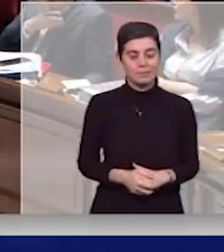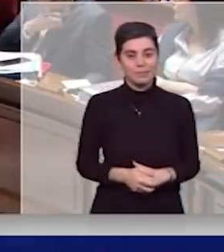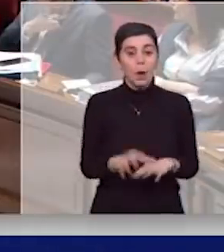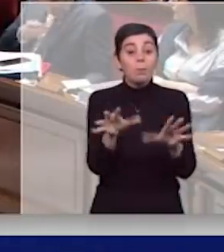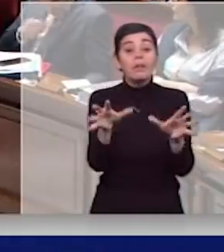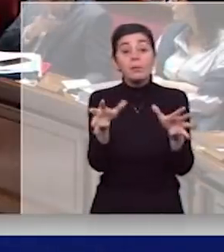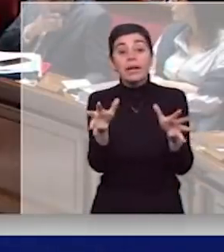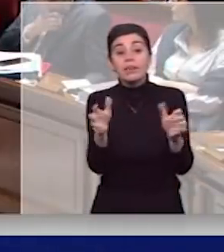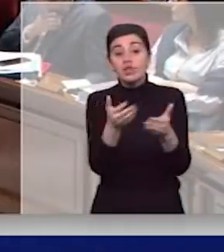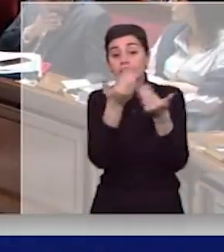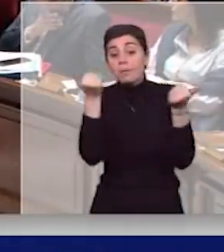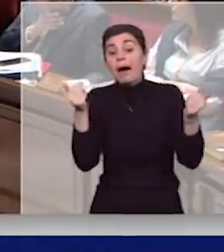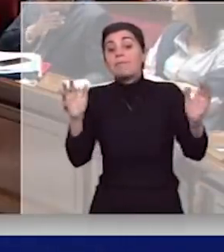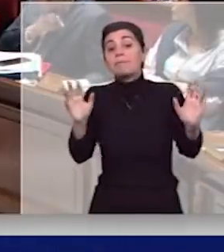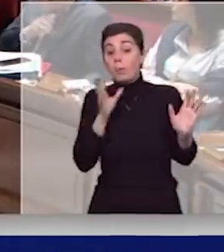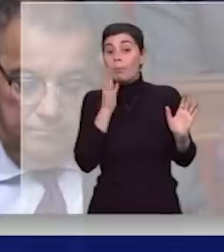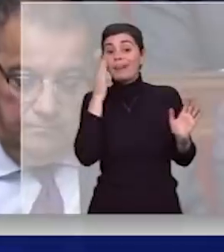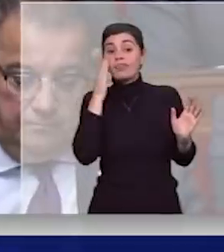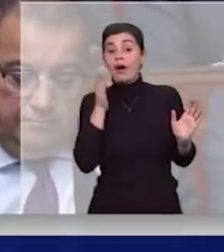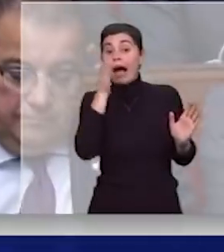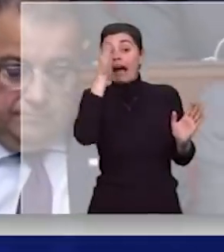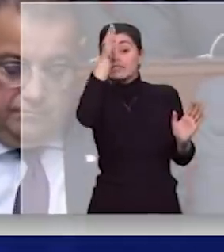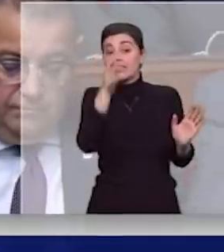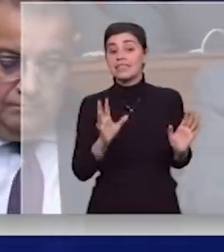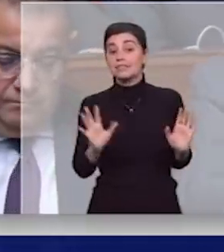Peut-être, je ne sais pas, je ne veux pas préempter ces moments.